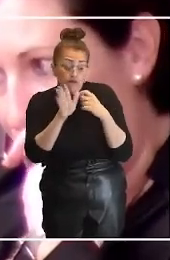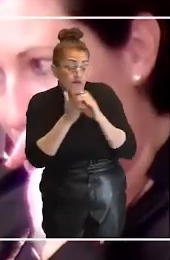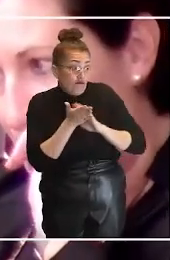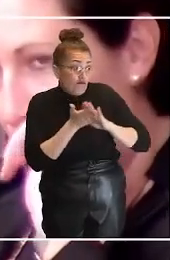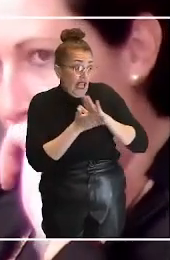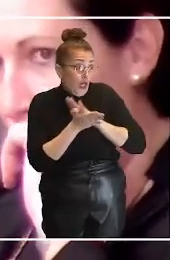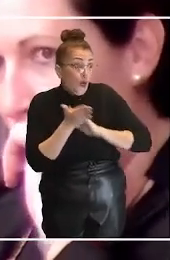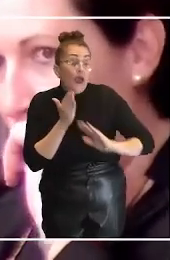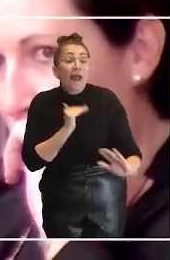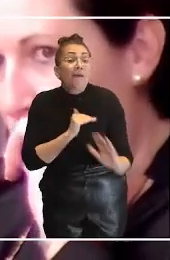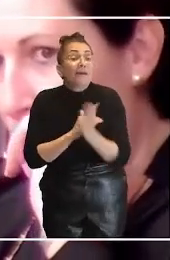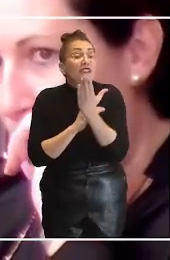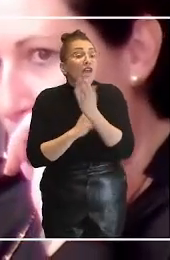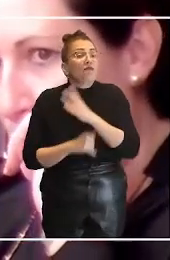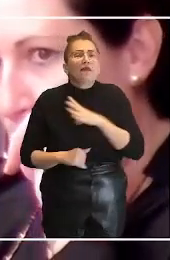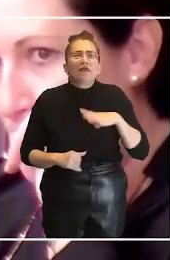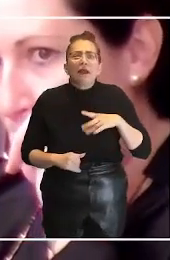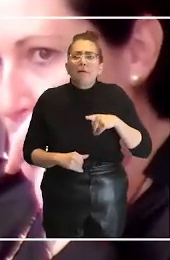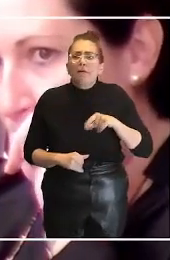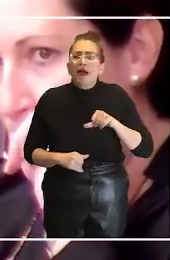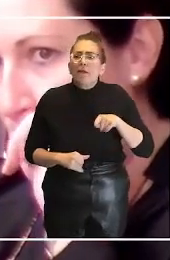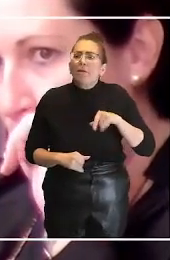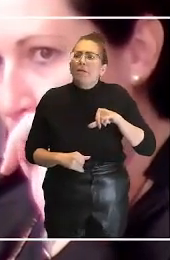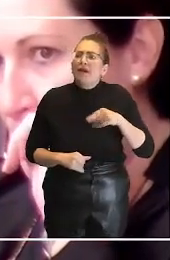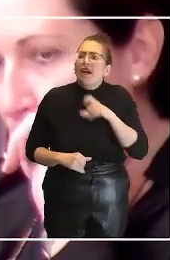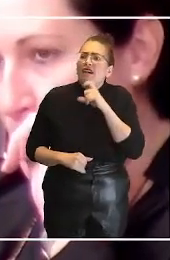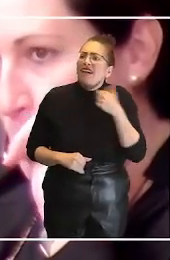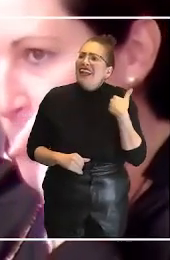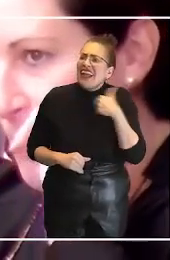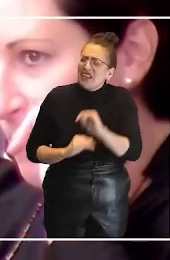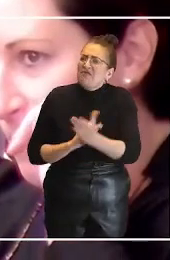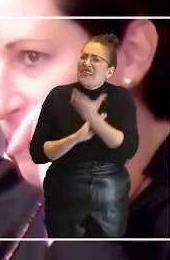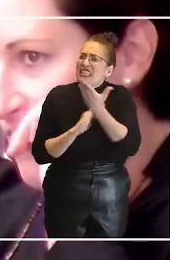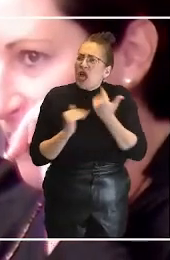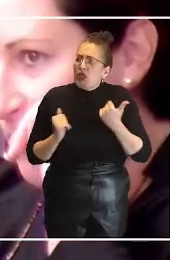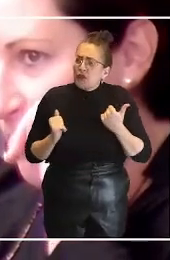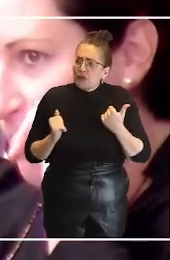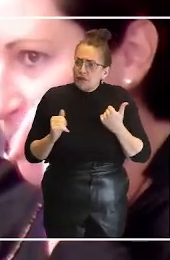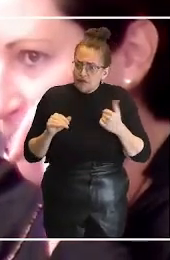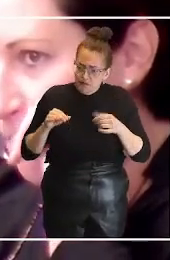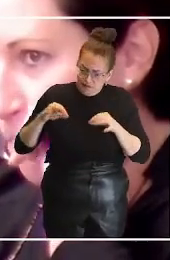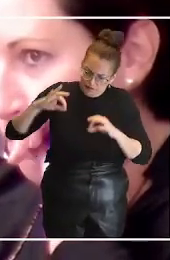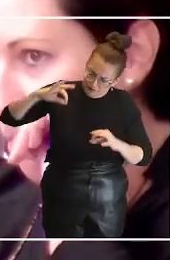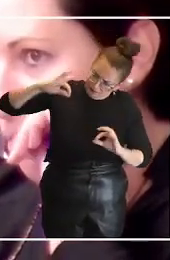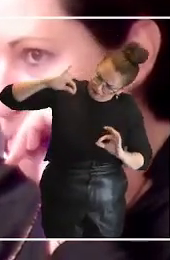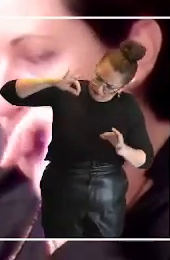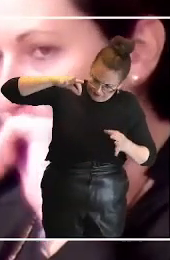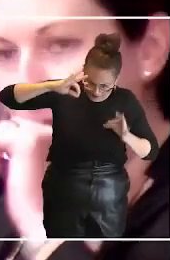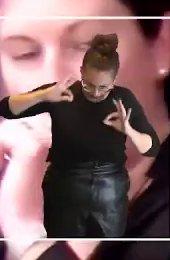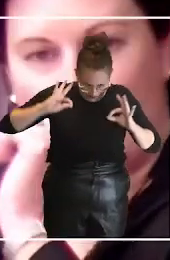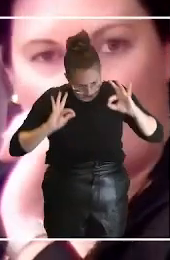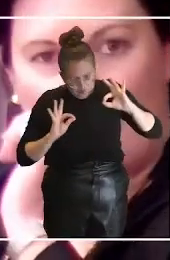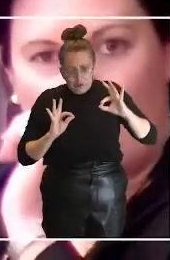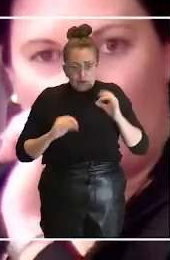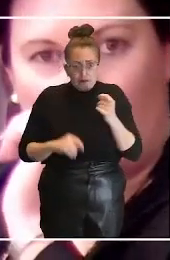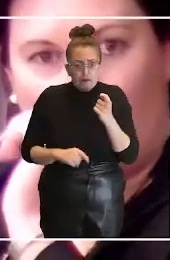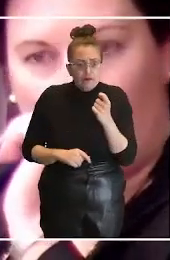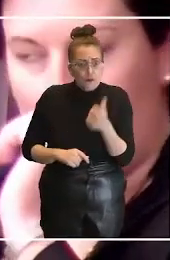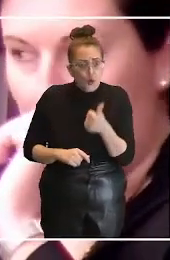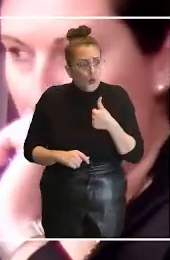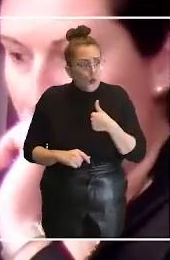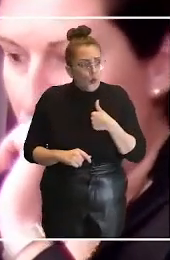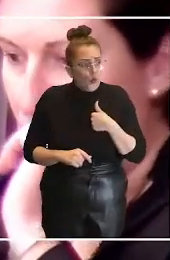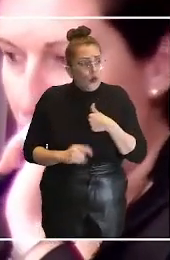avez présenté, Madame Papin, je me demande ce que vous avez fait des conclusions de ce rapport. Ce rapport, il nous a été transmis il y a 48